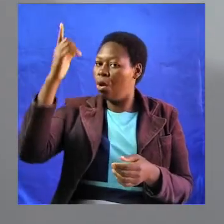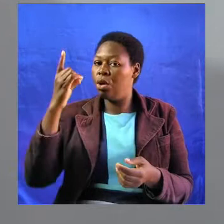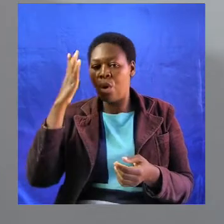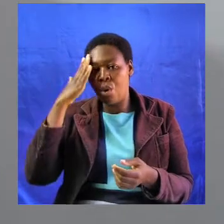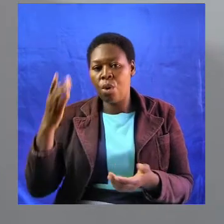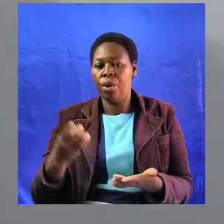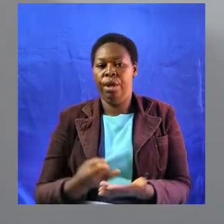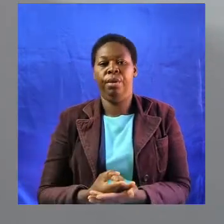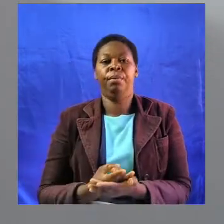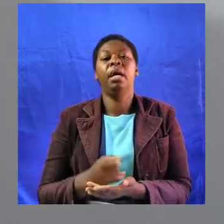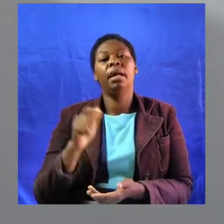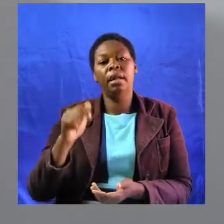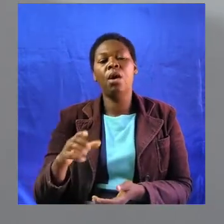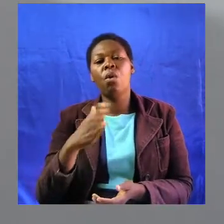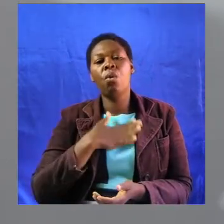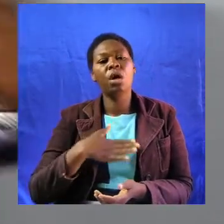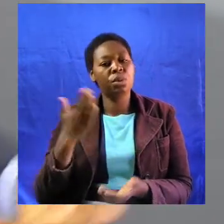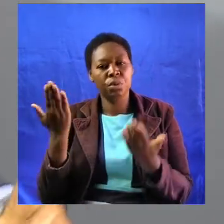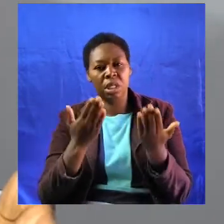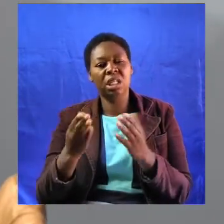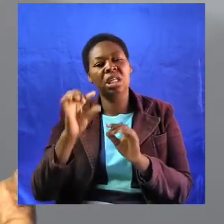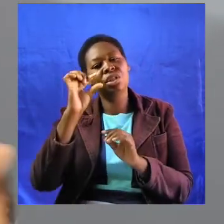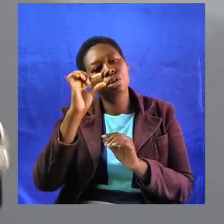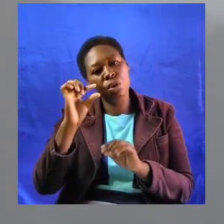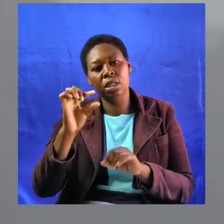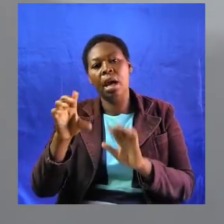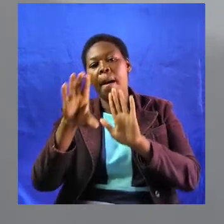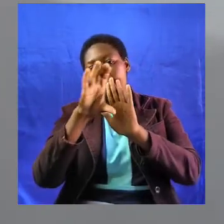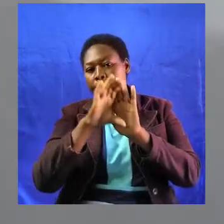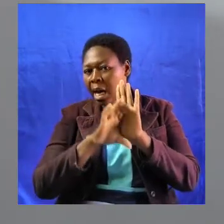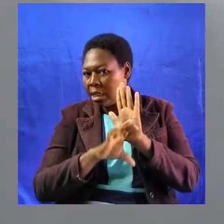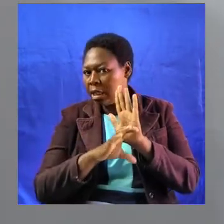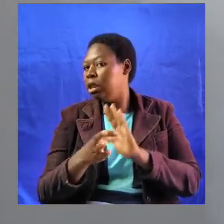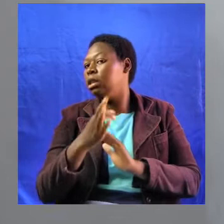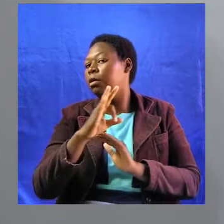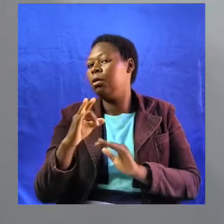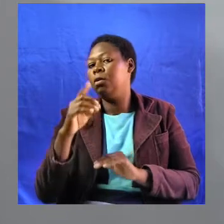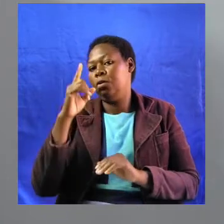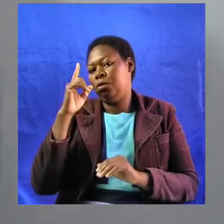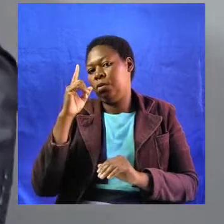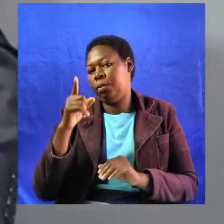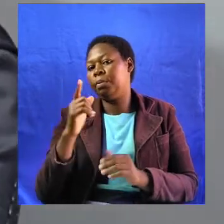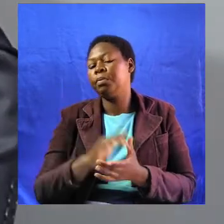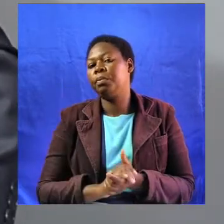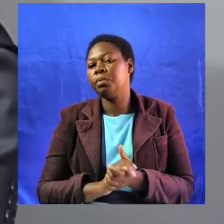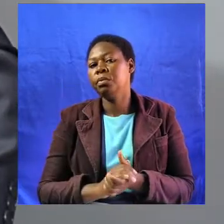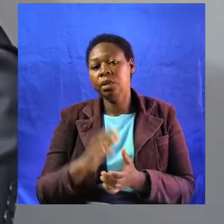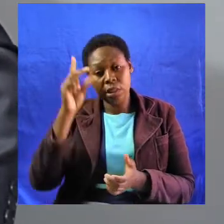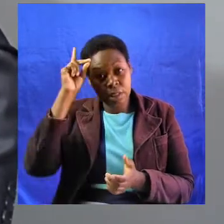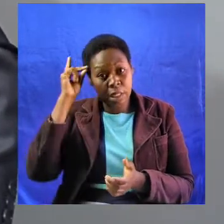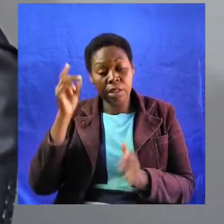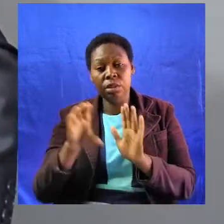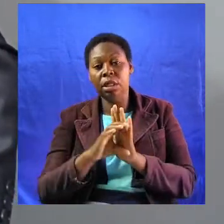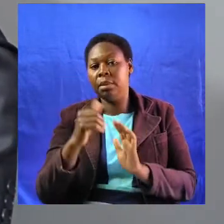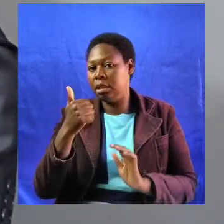kachidimbu ka Darius toono zvisho kuti aikooperator na Mwari here. Pana Daniel 6 verse 1 na 2 ne